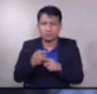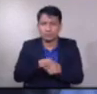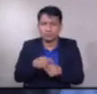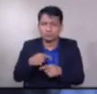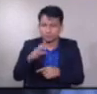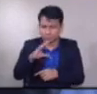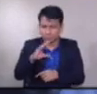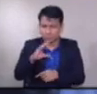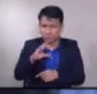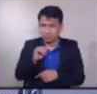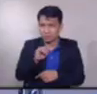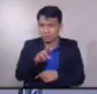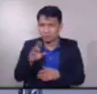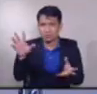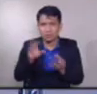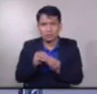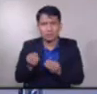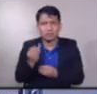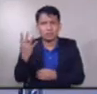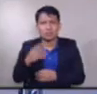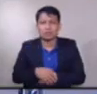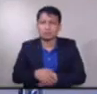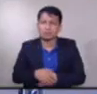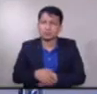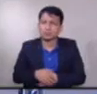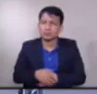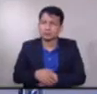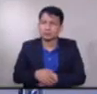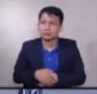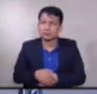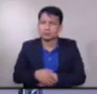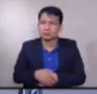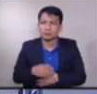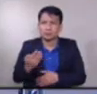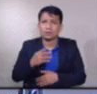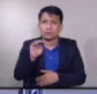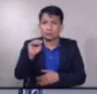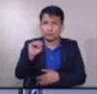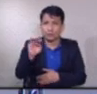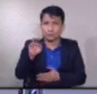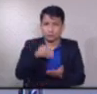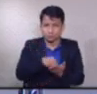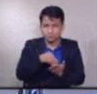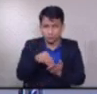Cordillera Region. Oo, ilan? Ilan yun? That is hanggang Karagat, Abang Samora is